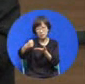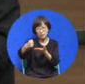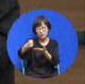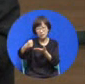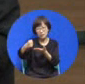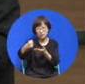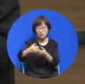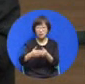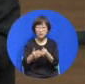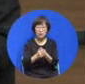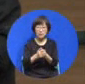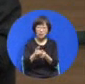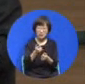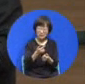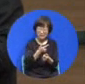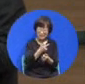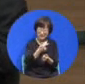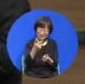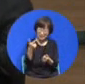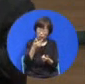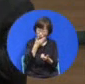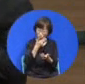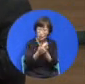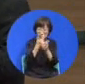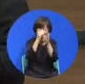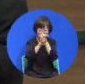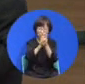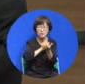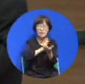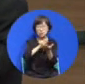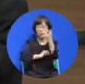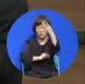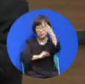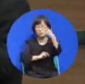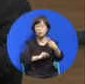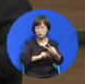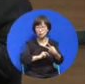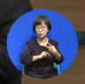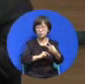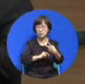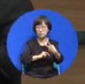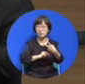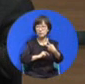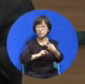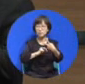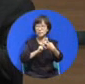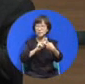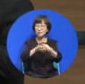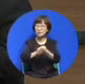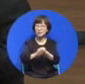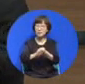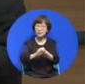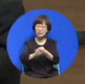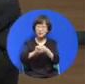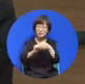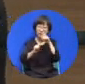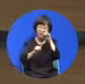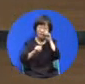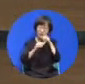three organizations. These two things are very, very large, very important prayer topics. 다음 주부터 올